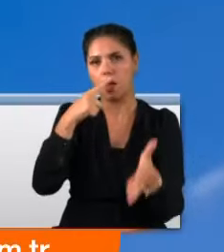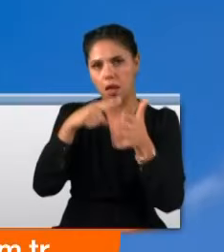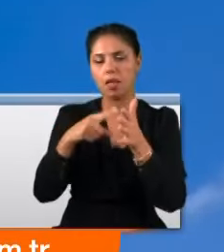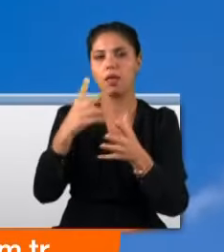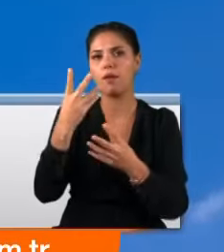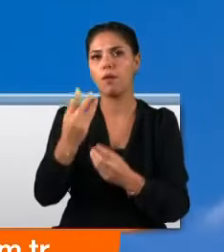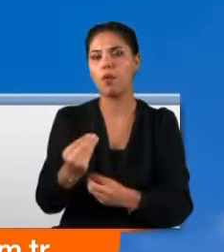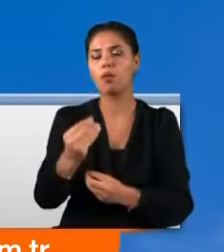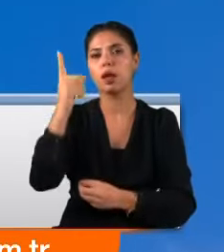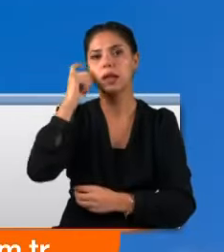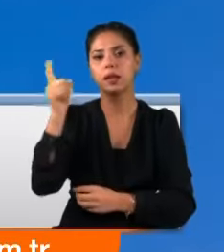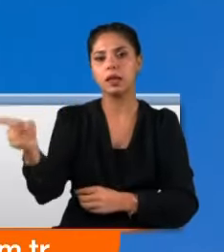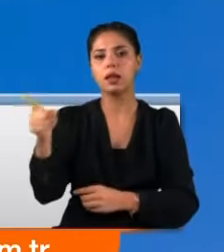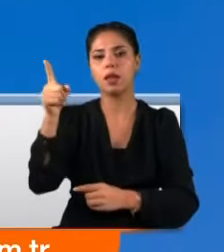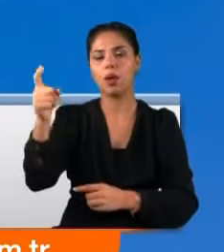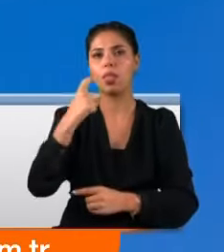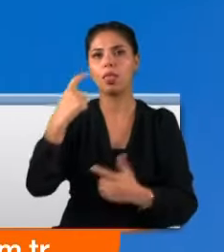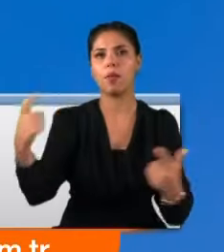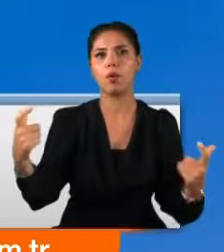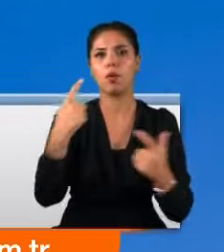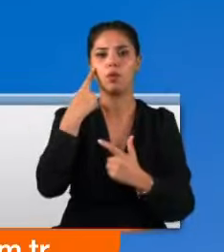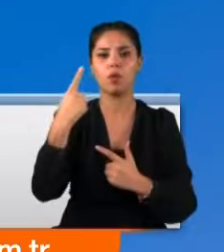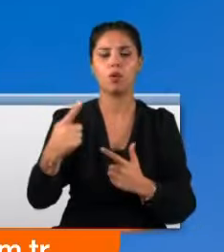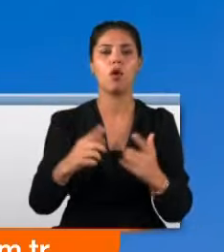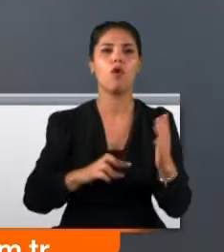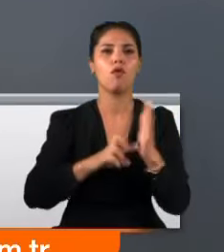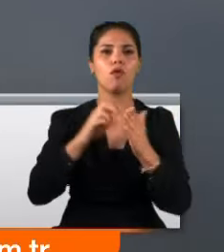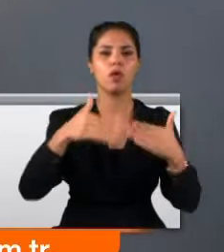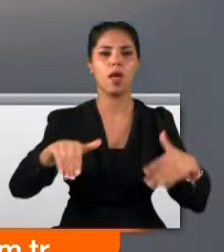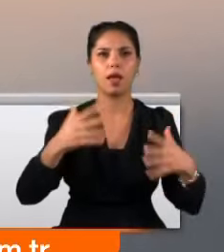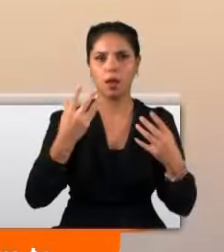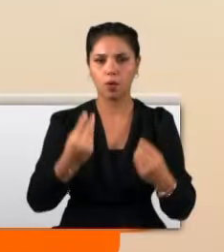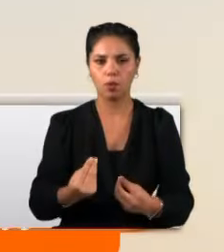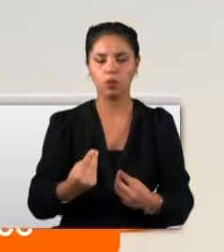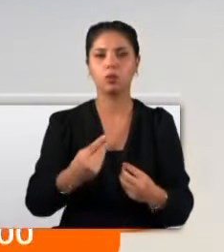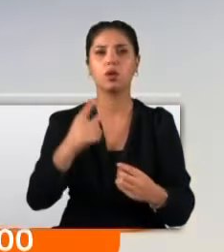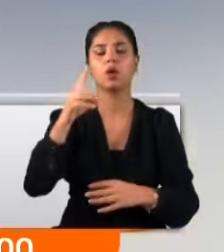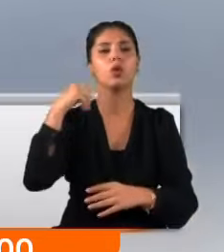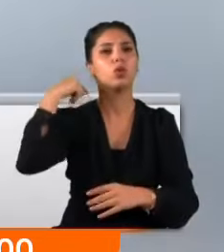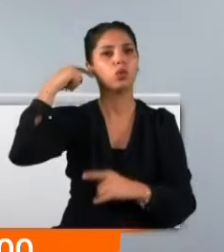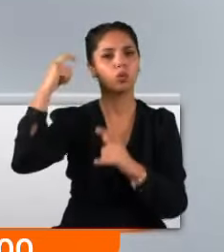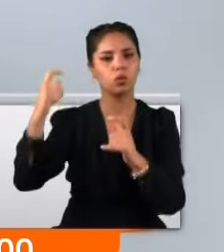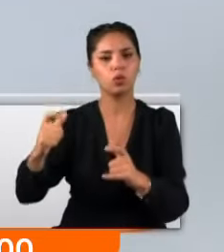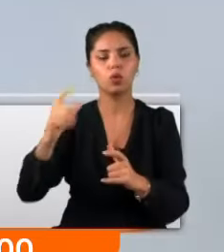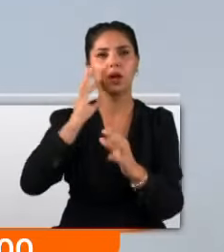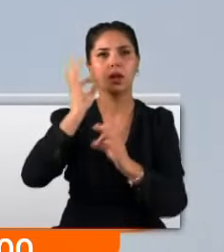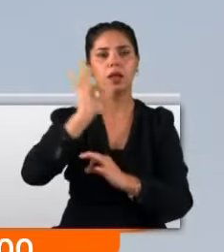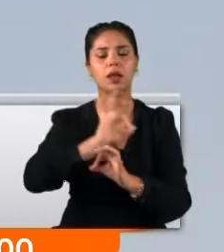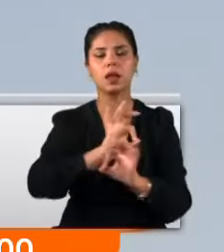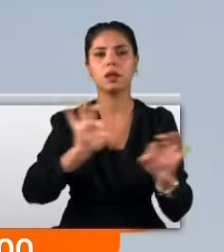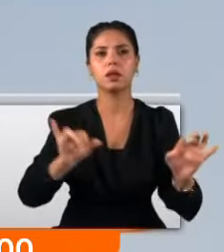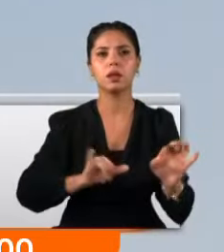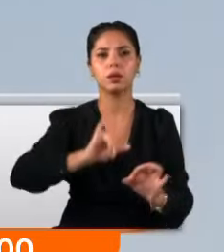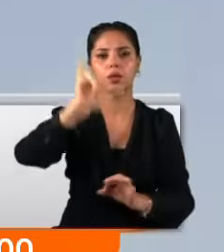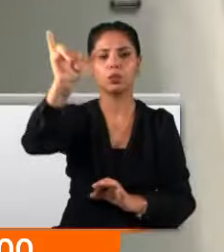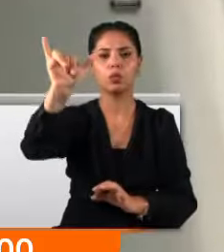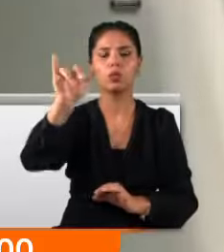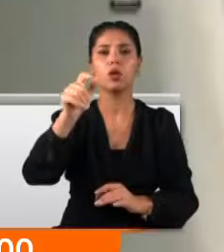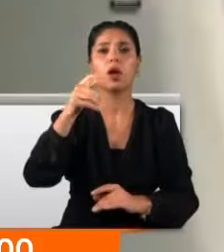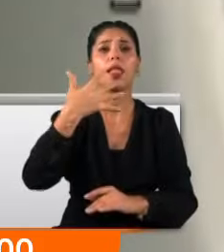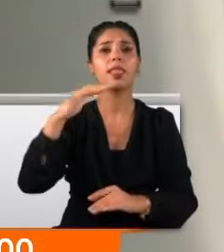İsrail o füzeyi demir kubbe sayesinde engelledi. Suriye'den kalkan bir insansız hava aracı da Celile Denizi üzerinde